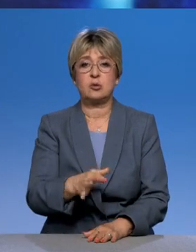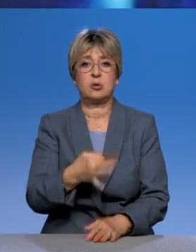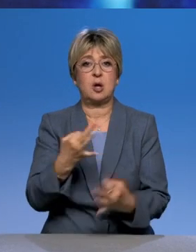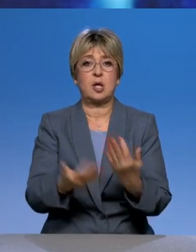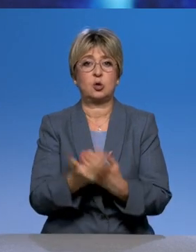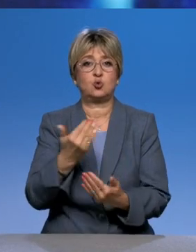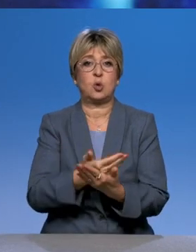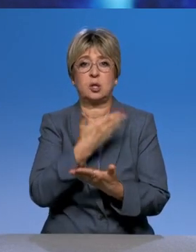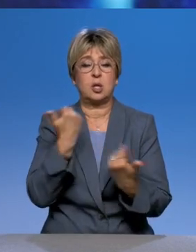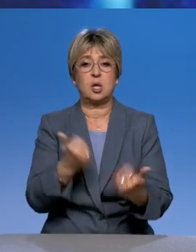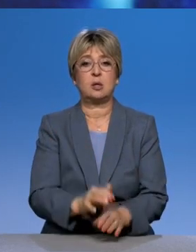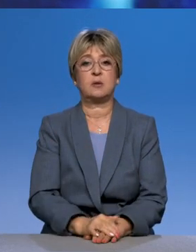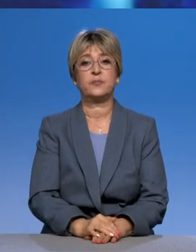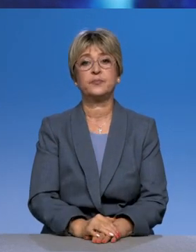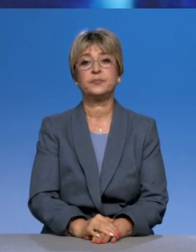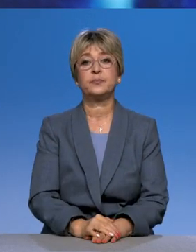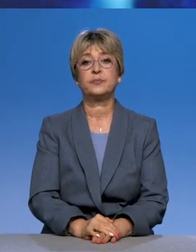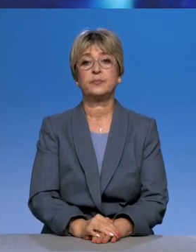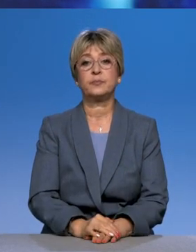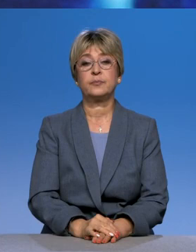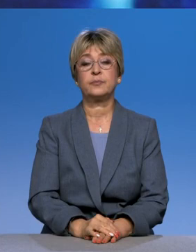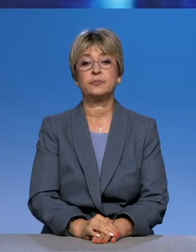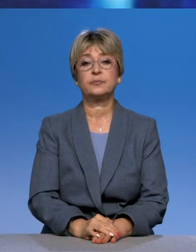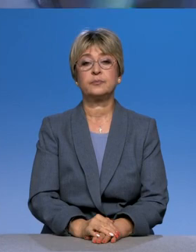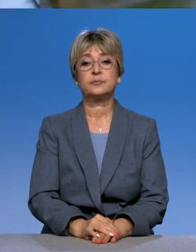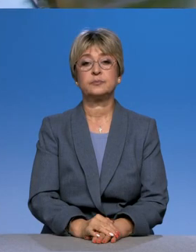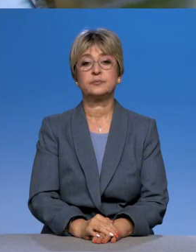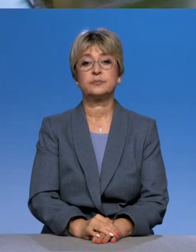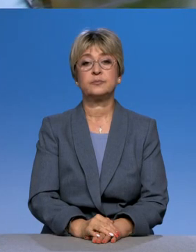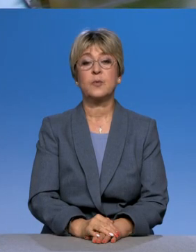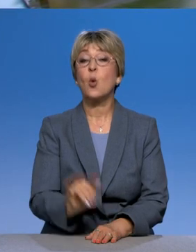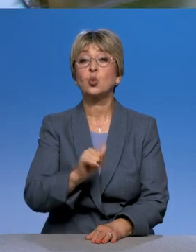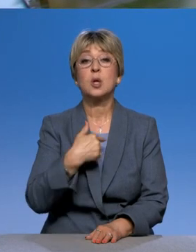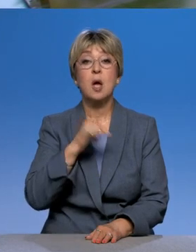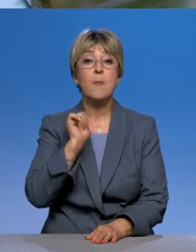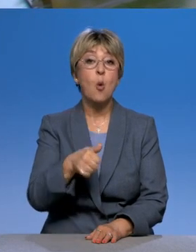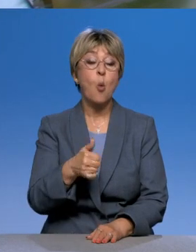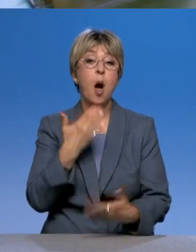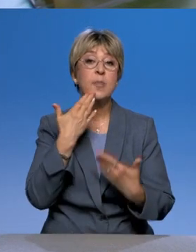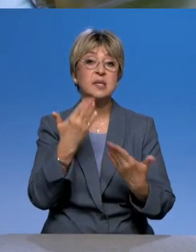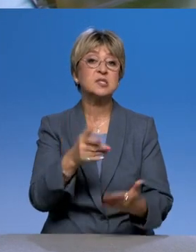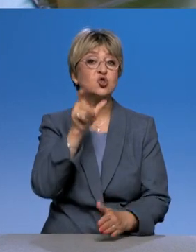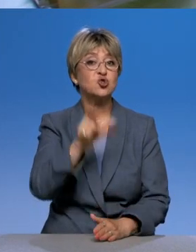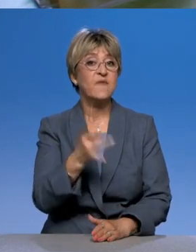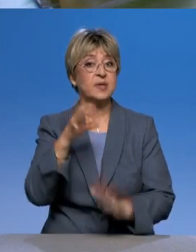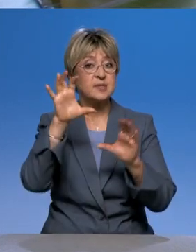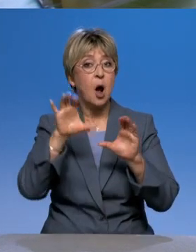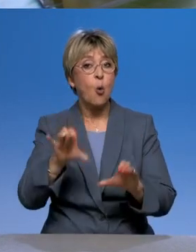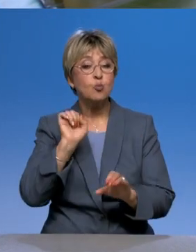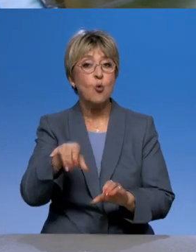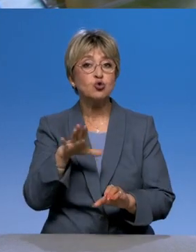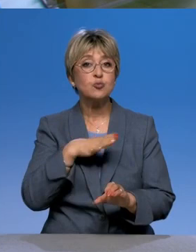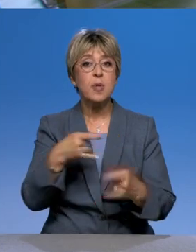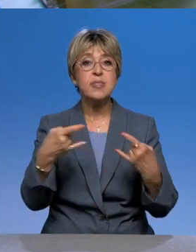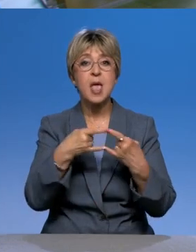мной не связалась. Вот какие мои действия, суд вести или куда-то обратиться в человека закон. Да, спасибо большое, Татьяна, мы поняли. Вот,